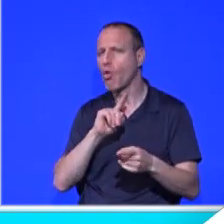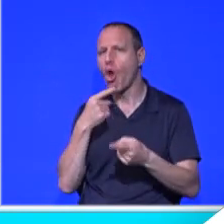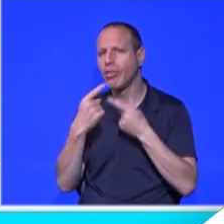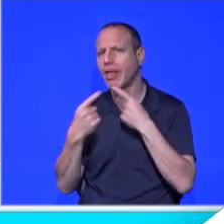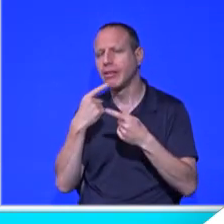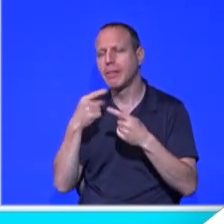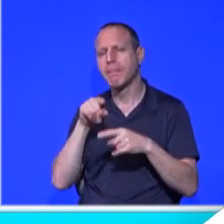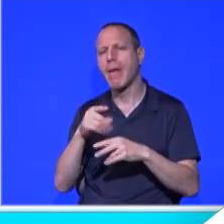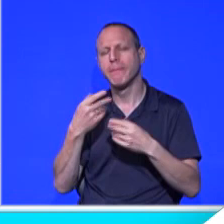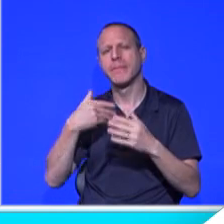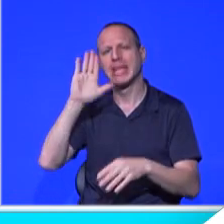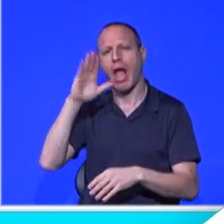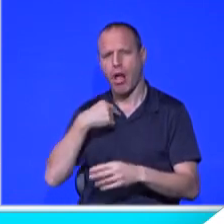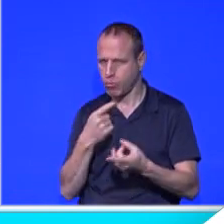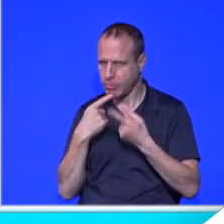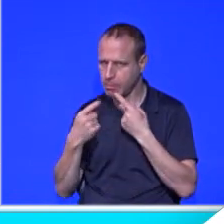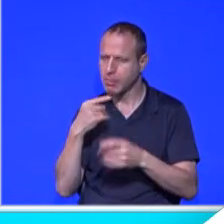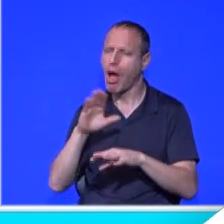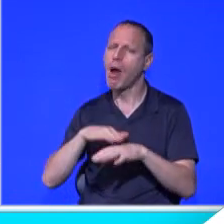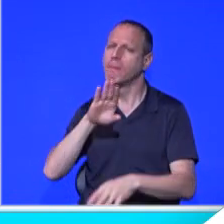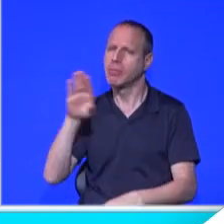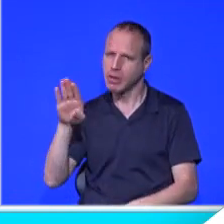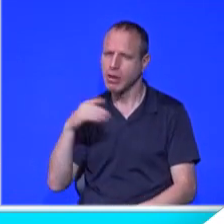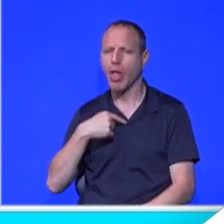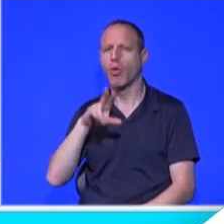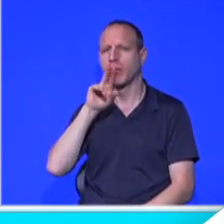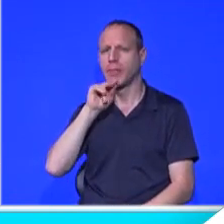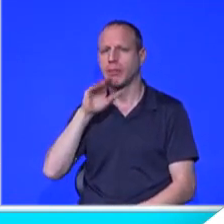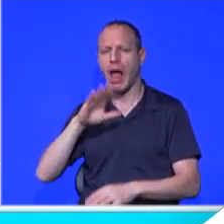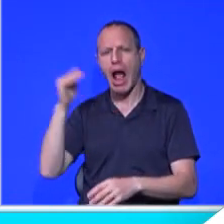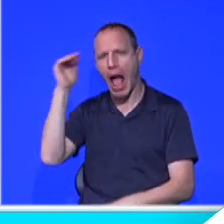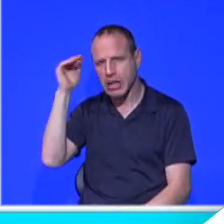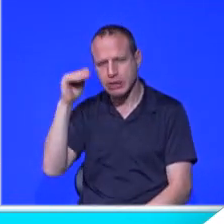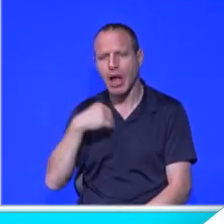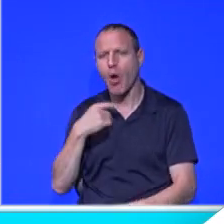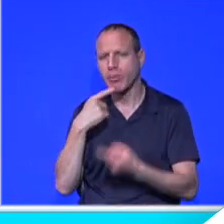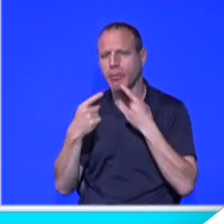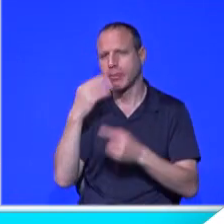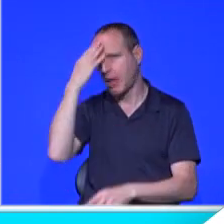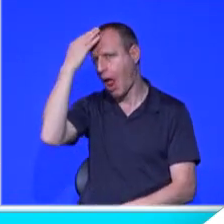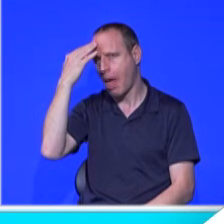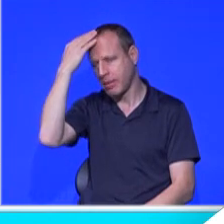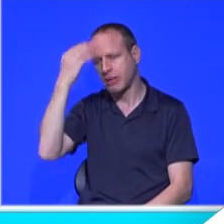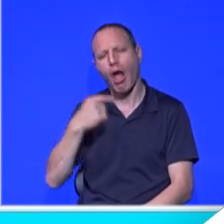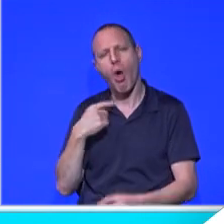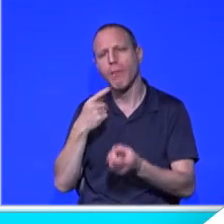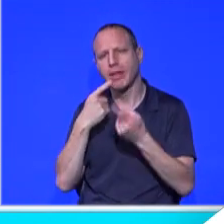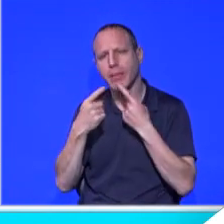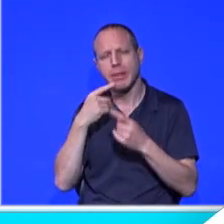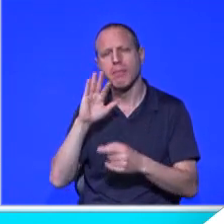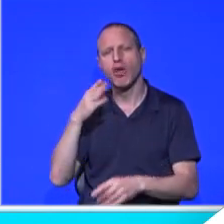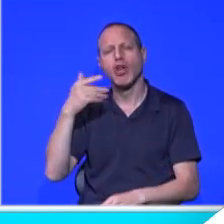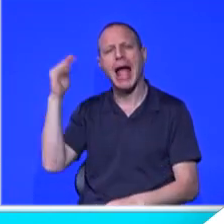בהם בעיקר. אנחנו דנים בנתניהו, אנחנו דנים בגנץ, אנחנו דנים ביער לפיד, אנחנו דנים במה